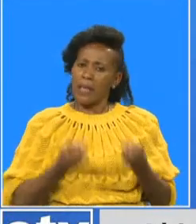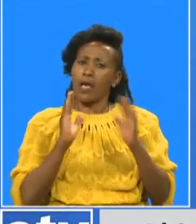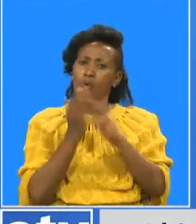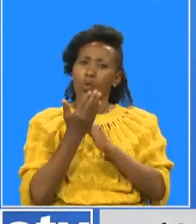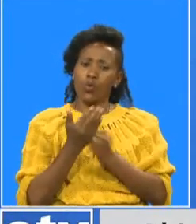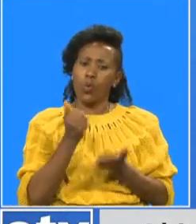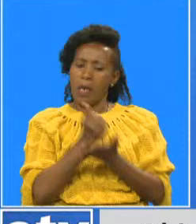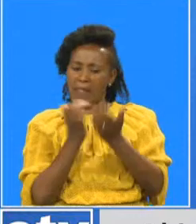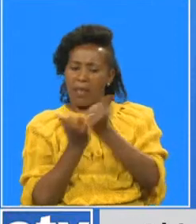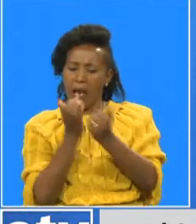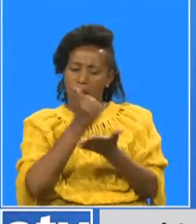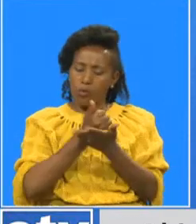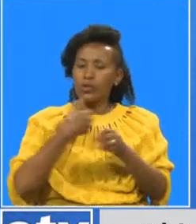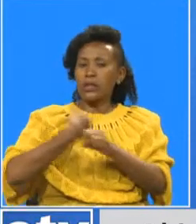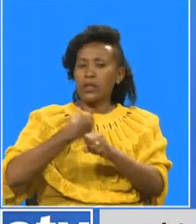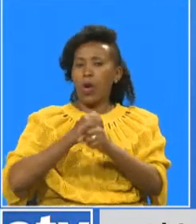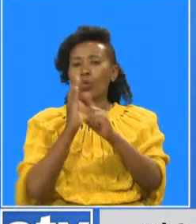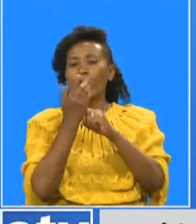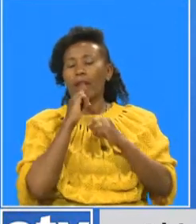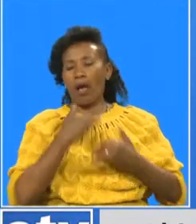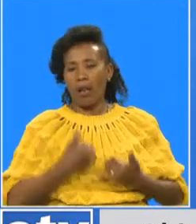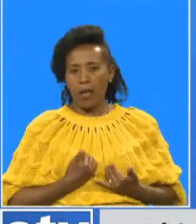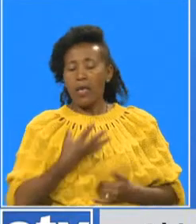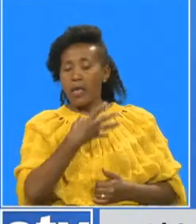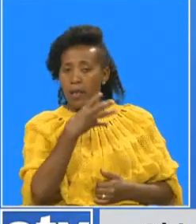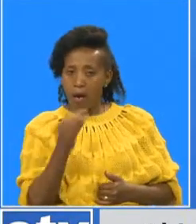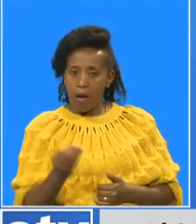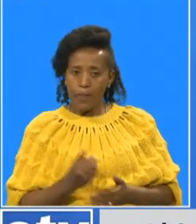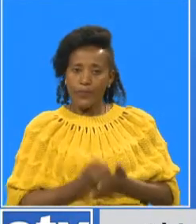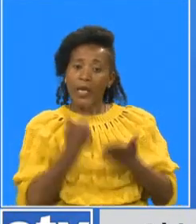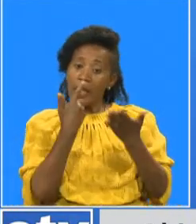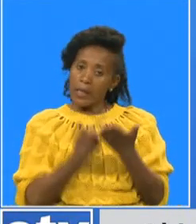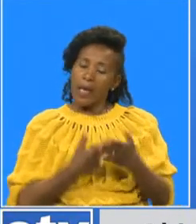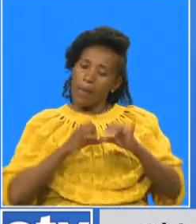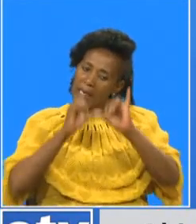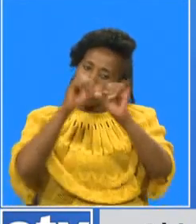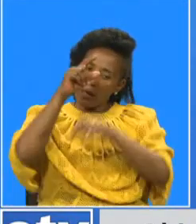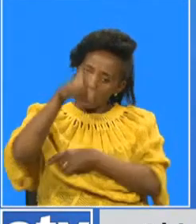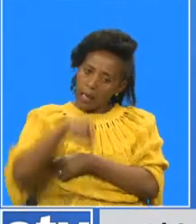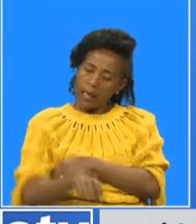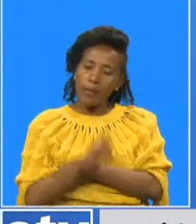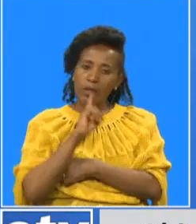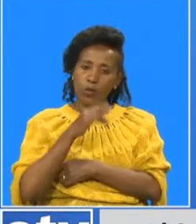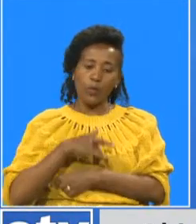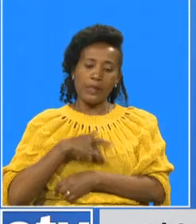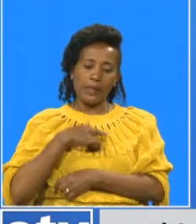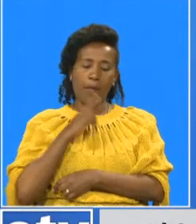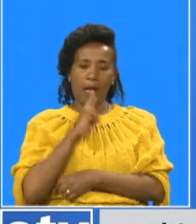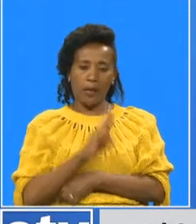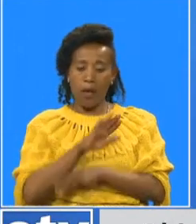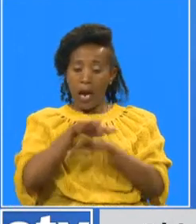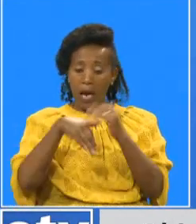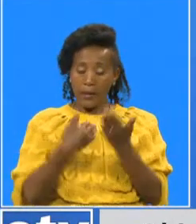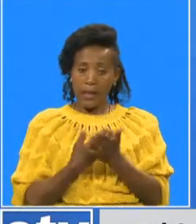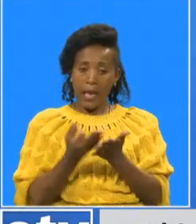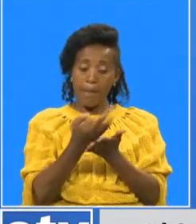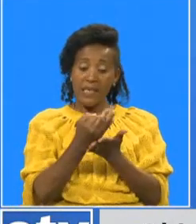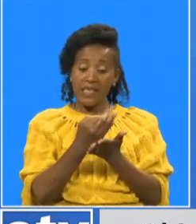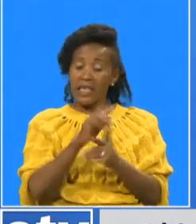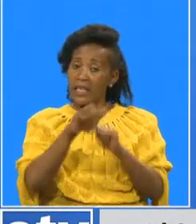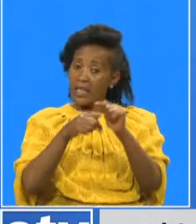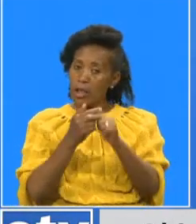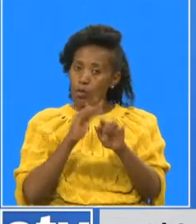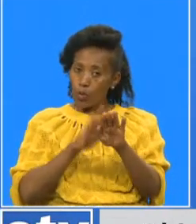የሆነ የመተጋገዝ ስራዎች የሚሰራበት ሁኔታ አለ እና ይሄ መቀጠል እንዳለበት ነው የሚሰማኝ። አጠቃላይ የምርት ሂደቱ ላይ